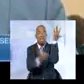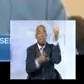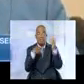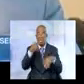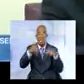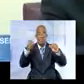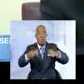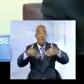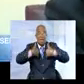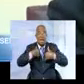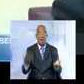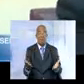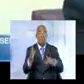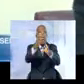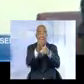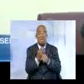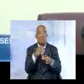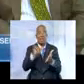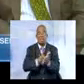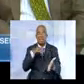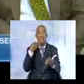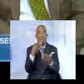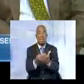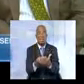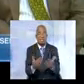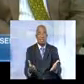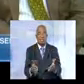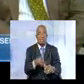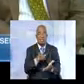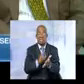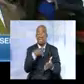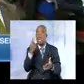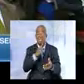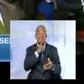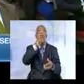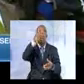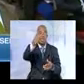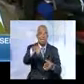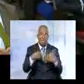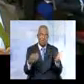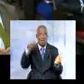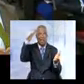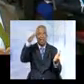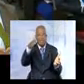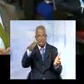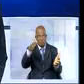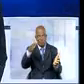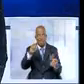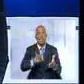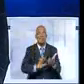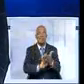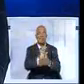ont permis d'achever de construire le rêve. Résultat des fins de course, l'espoir est permis.